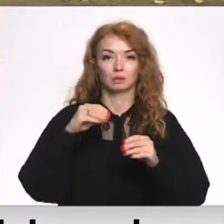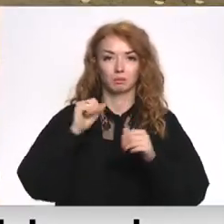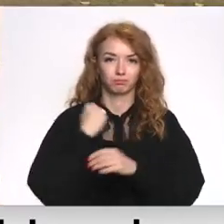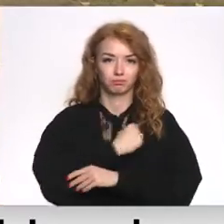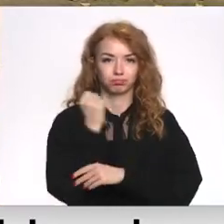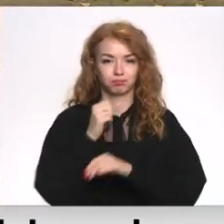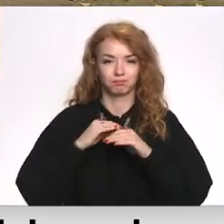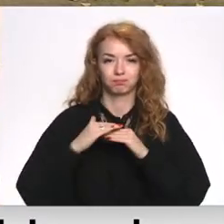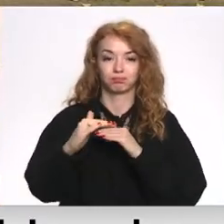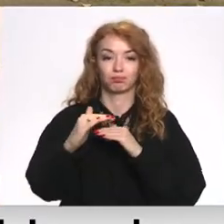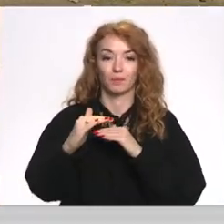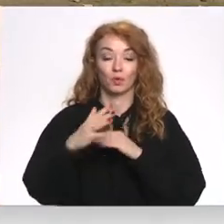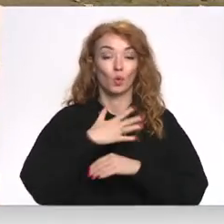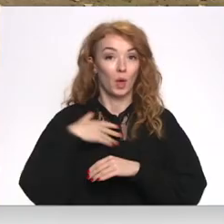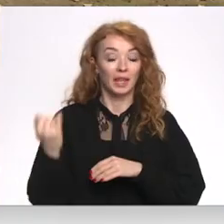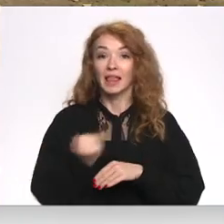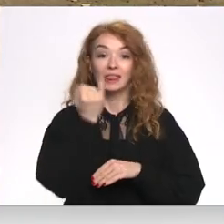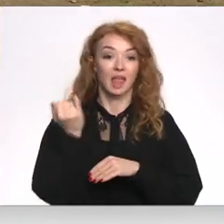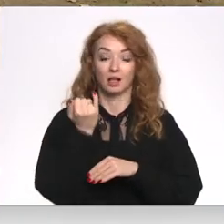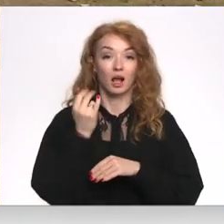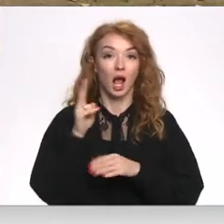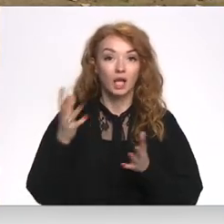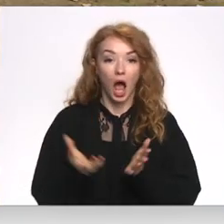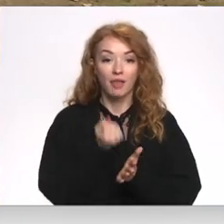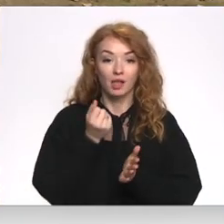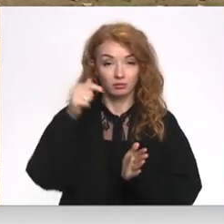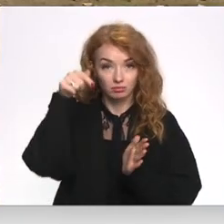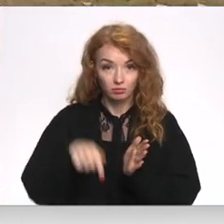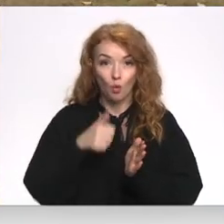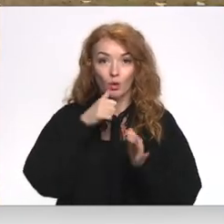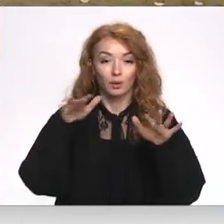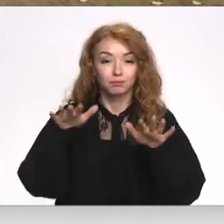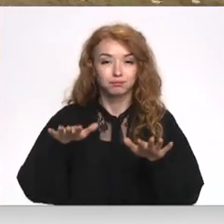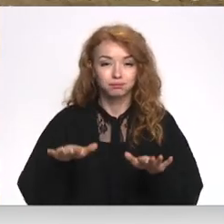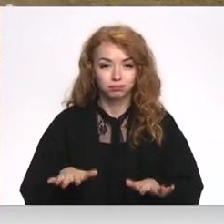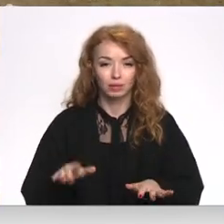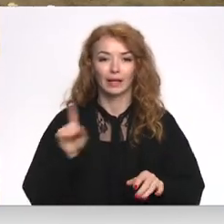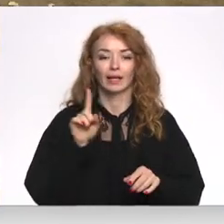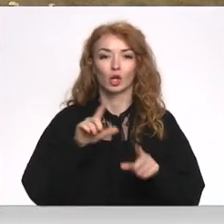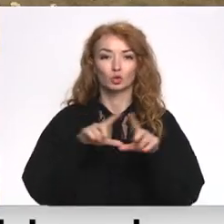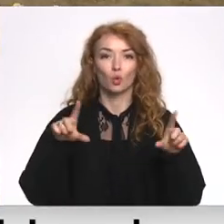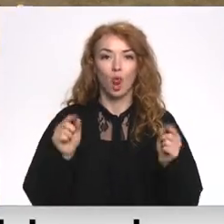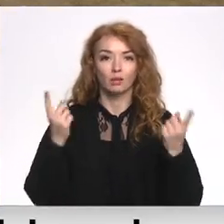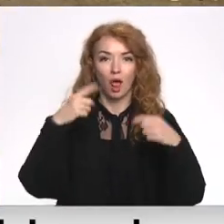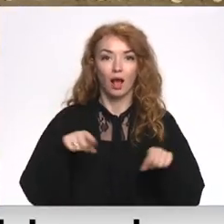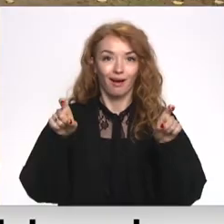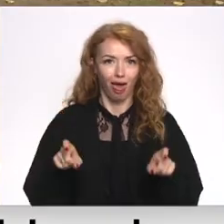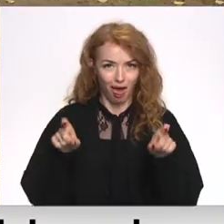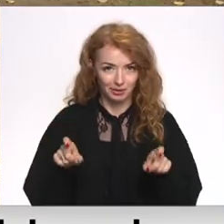Un ļoti saudabīga ir kolekcija, kas ir atrasta basēnā nolaižot ūdeni. Te ir skolas laika